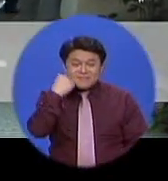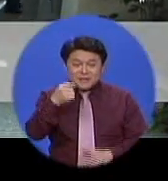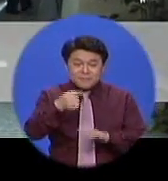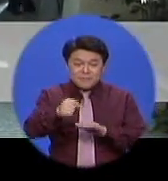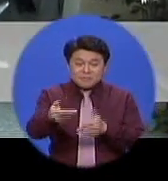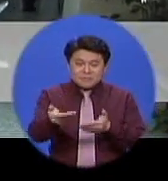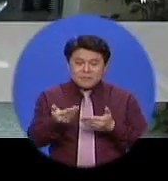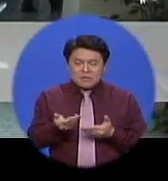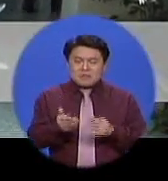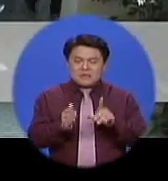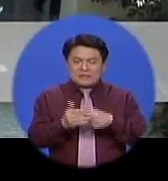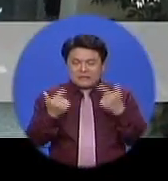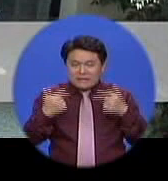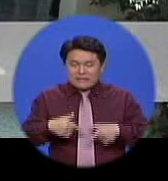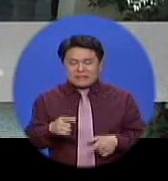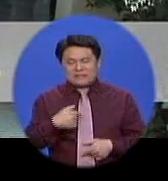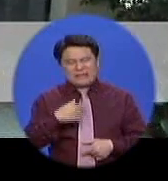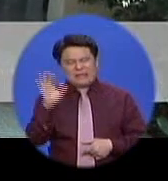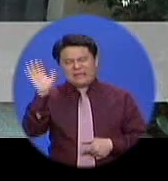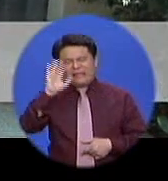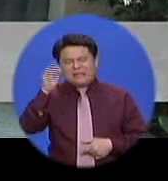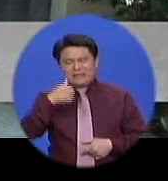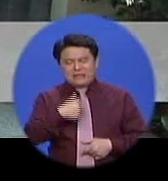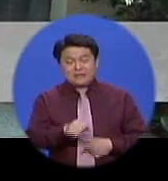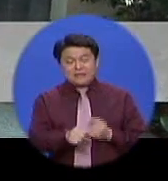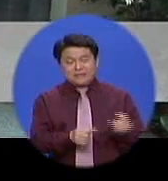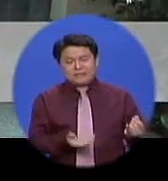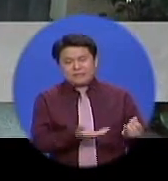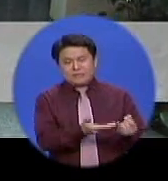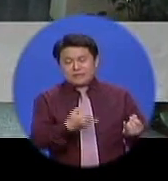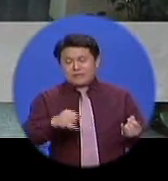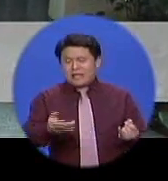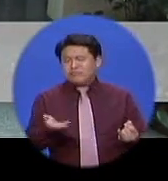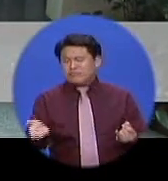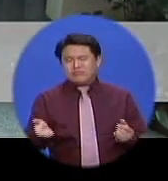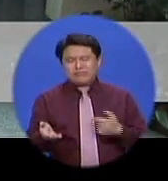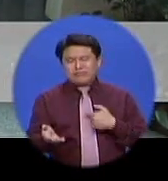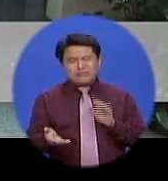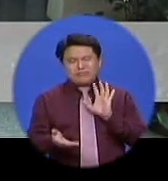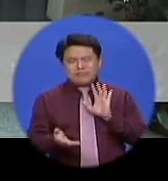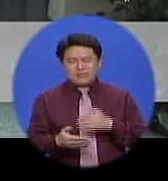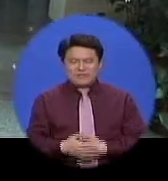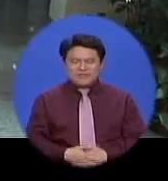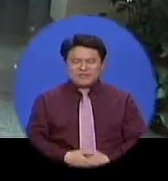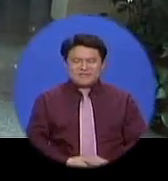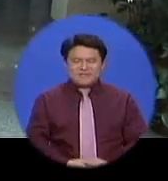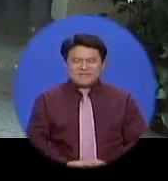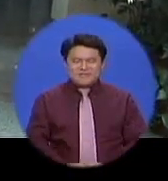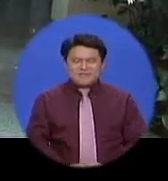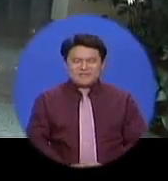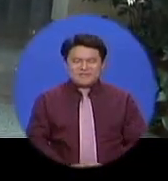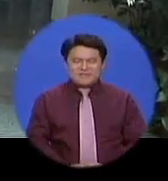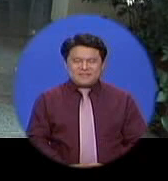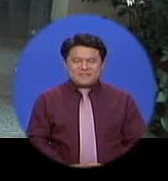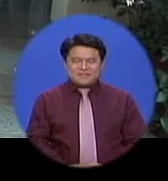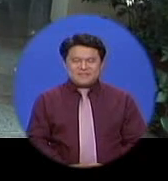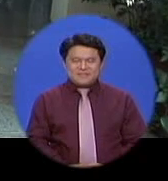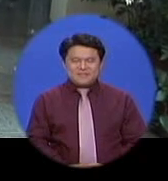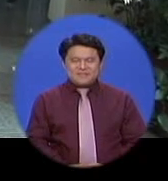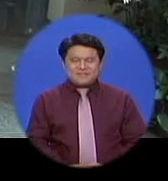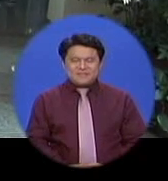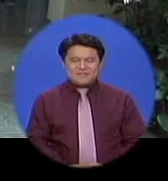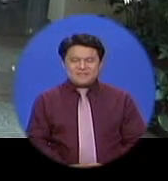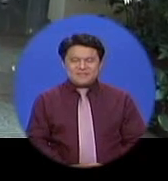달더라고. 나는 그때만 해도 며느리 줬어. 며느리 주고 딸 줬어. 누가 친구가 주더라고, 달더라고. 근데 며느리 줬어,